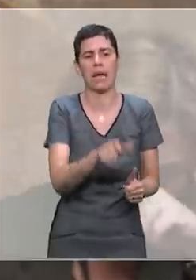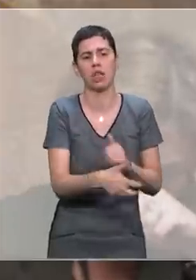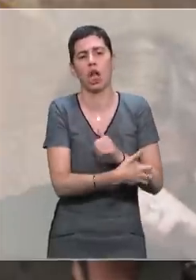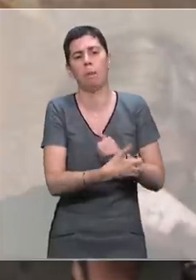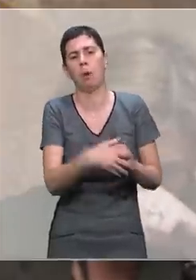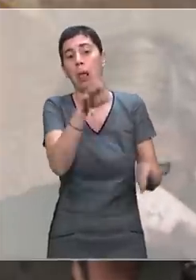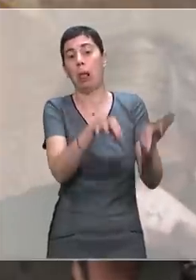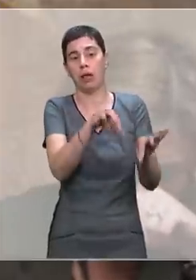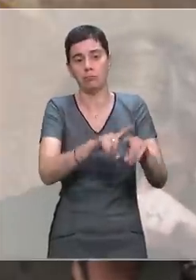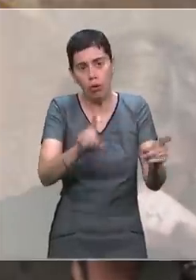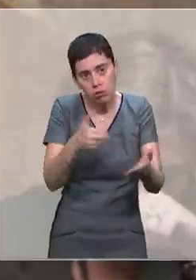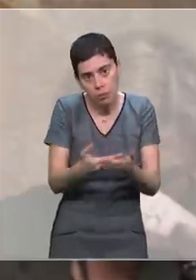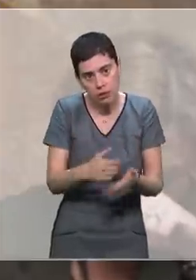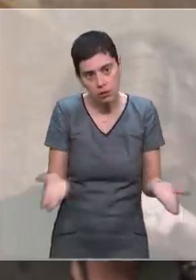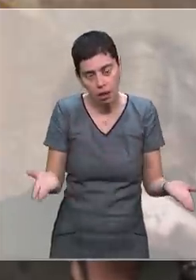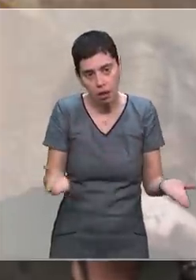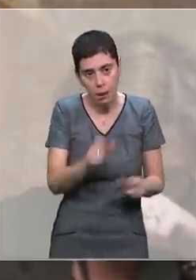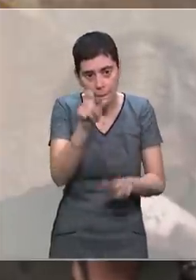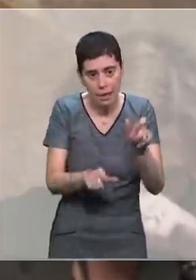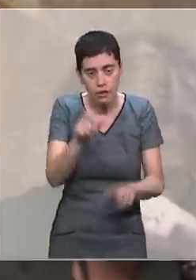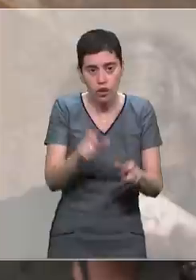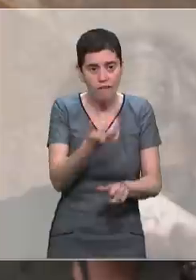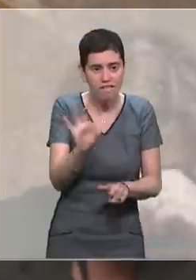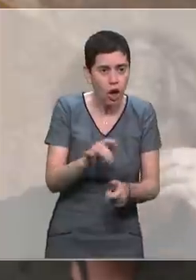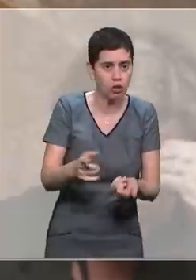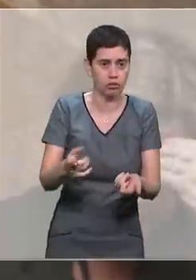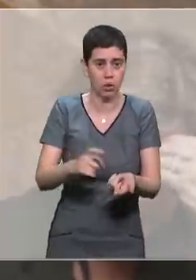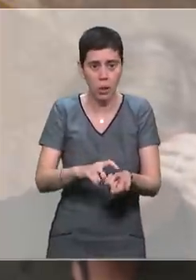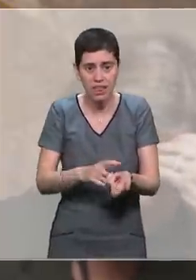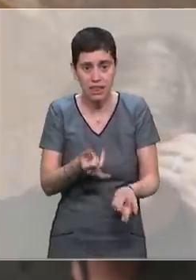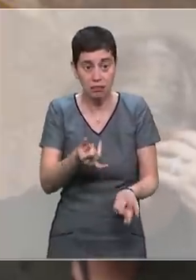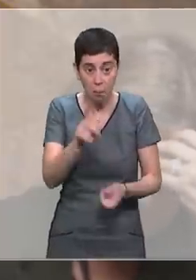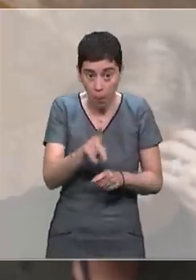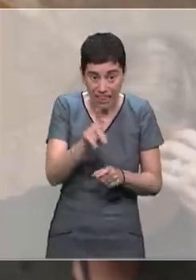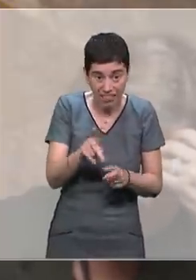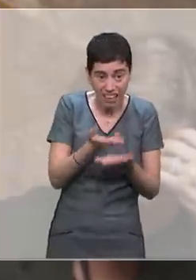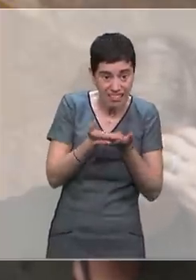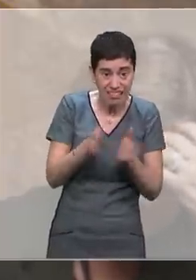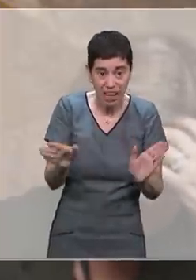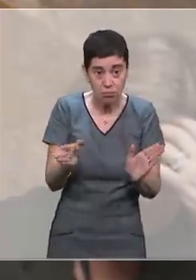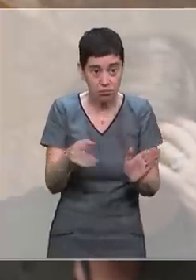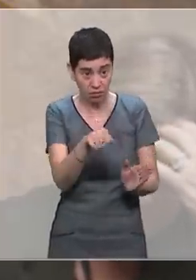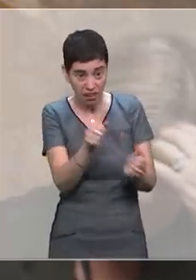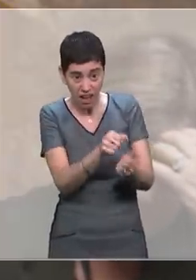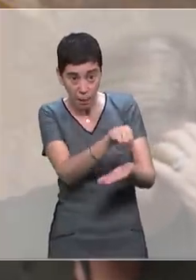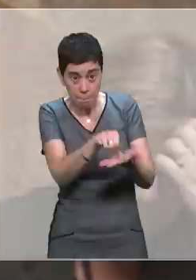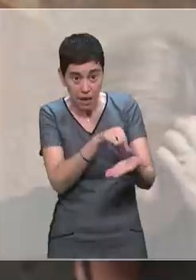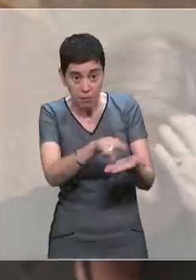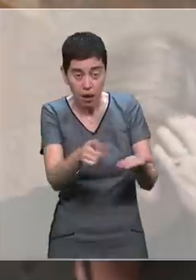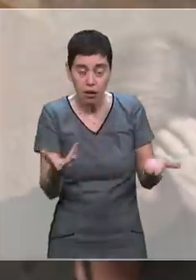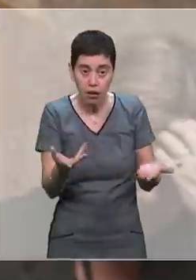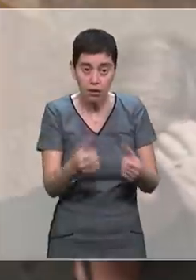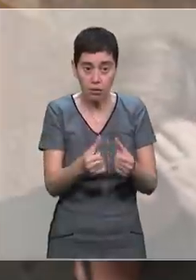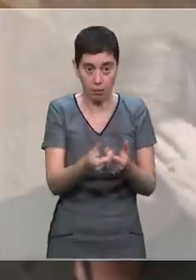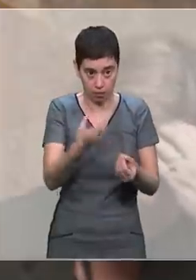croire, mais bien pour aider ces nombreux Français, petits propriétaires, victimes d'impayés, et qui sont souvent poussés, eux, vers la précarité